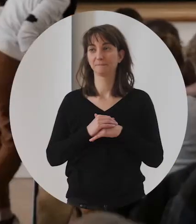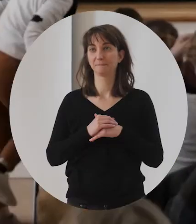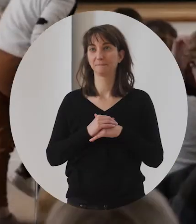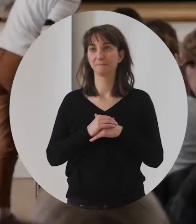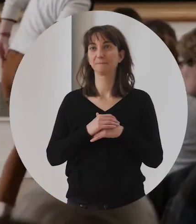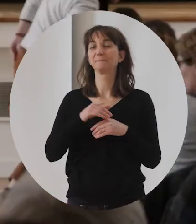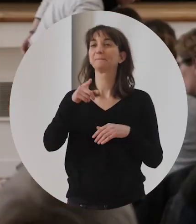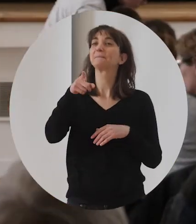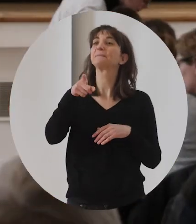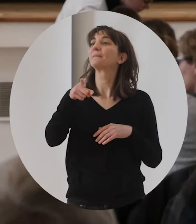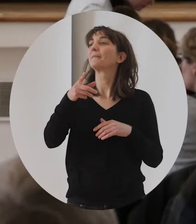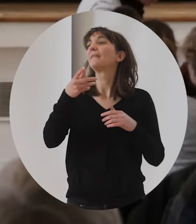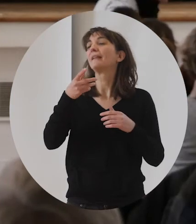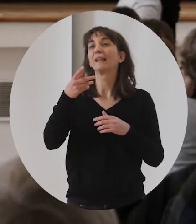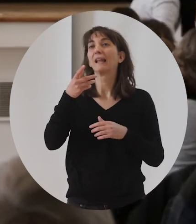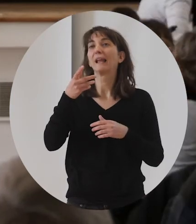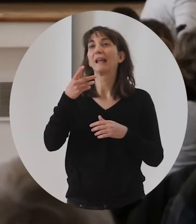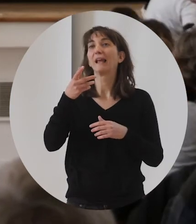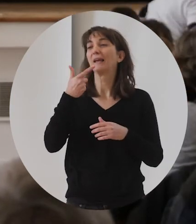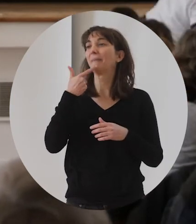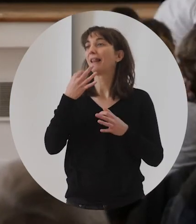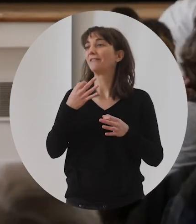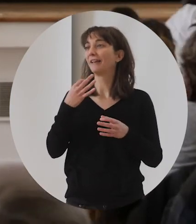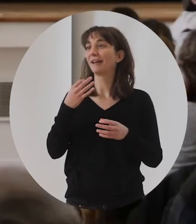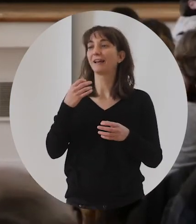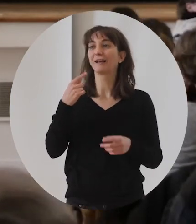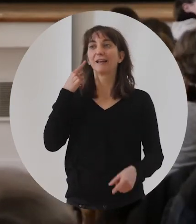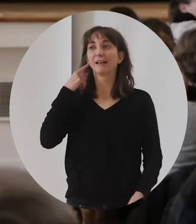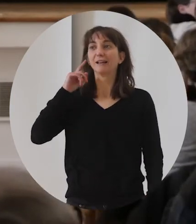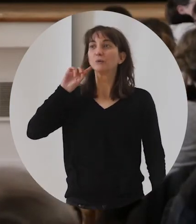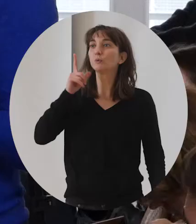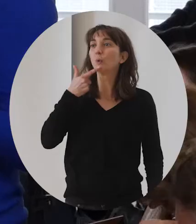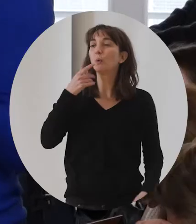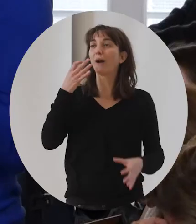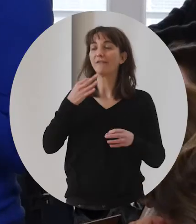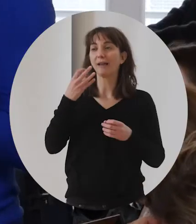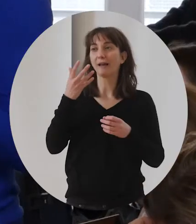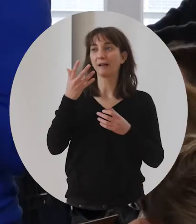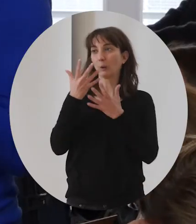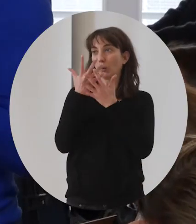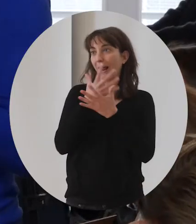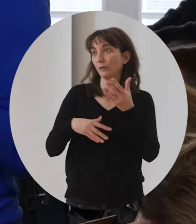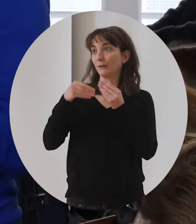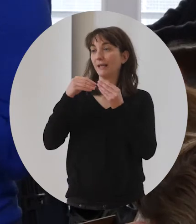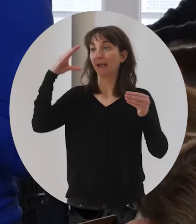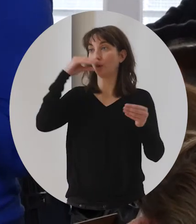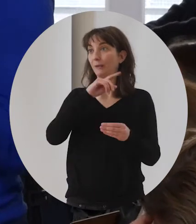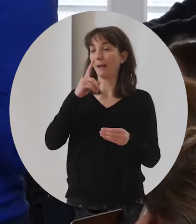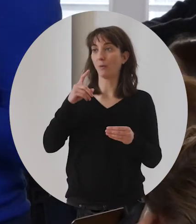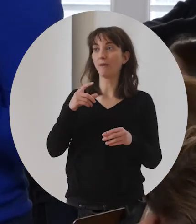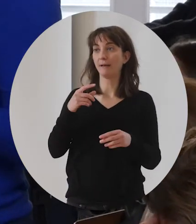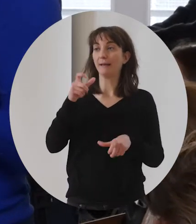Je voulais juste rajouter, comme on parle de la déficience auditive et des troubles associés, il ne faut pas oublier que 20% des enfants